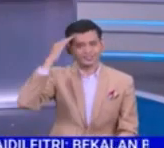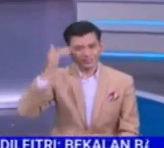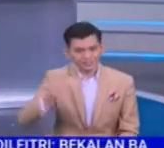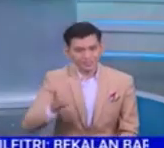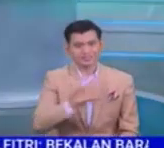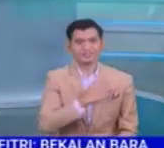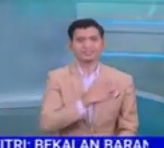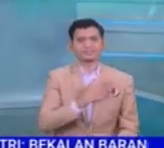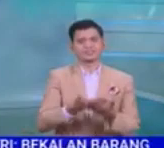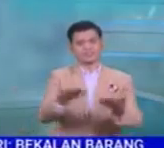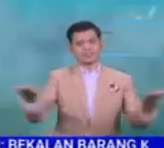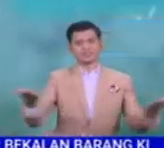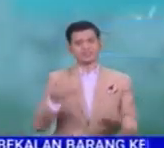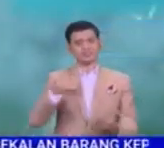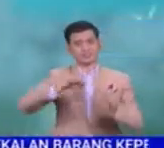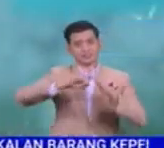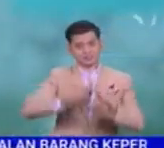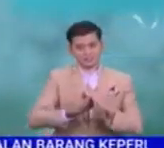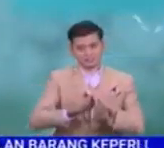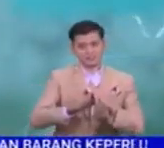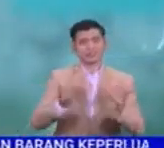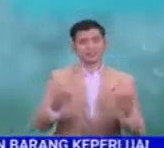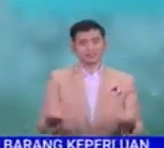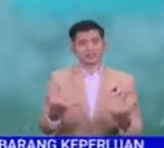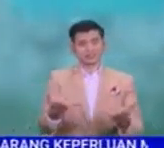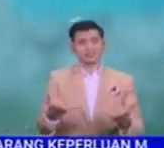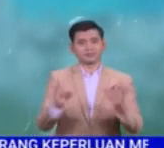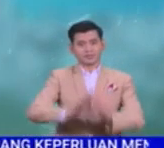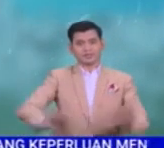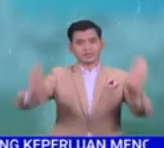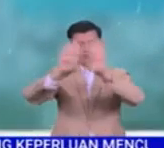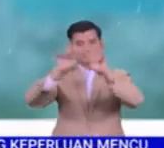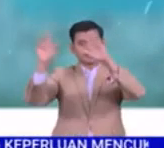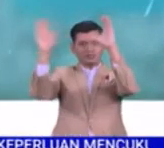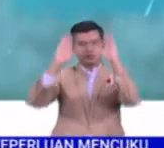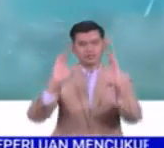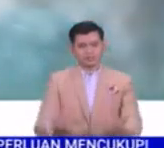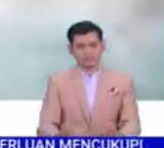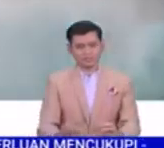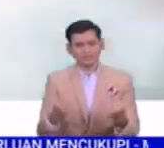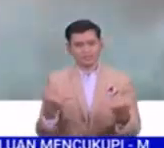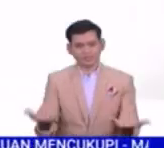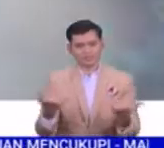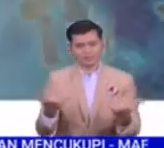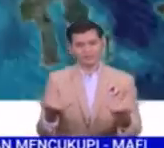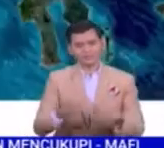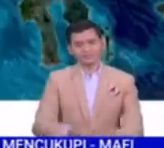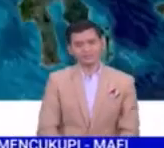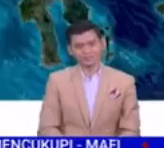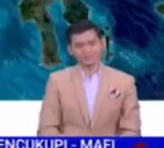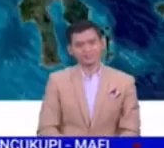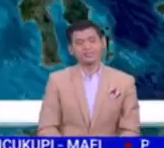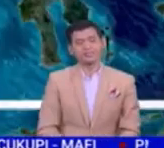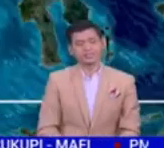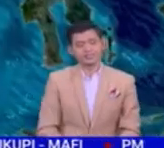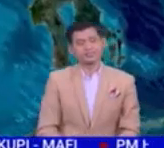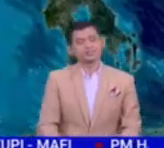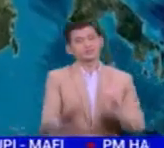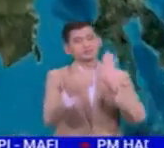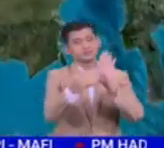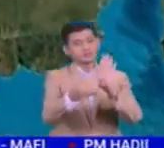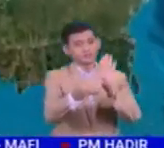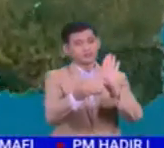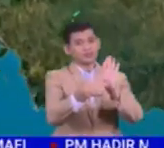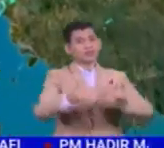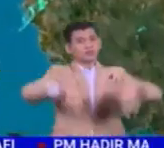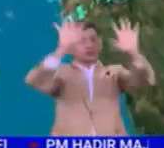Assalamualaikum dan salam sejahtera. Kita mulakan laporan pada petang ini dengan melihat keadaan cuaca semasa. Imej gambar radar menunjukkan keadaan